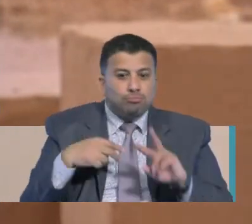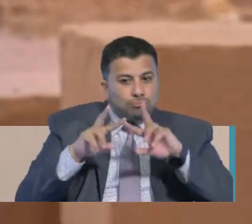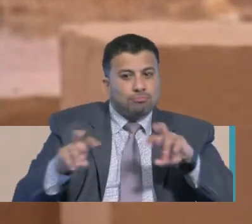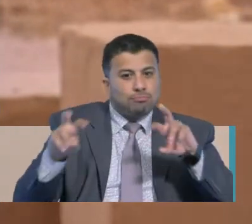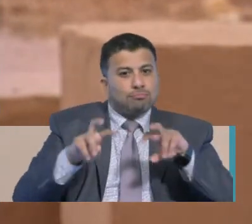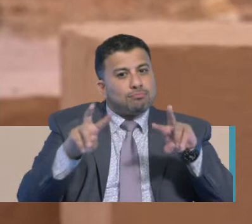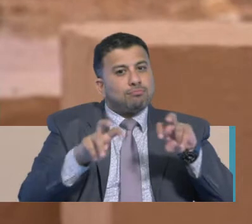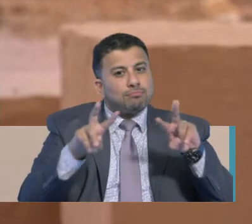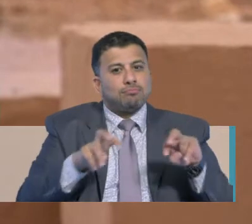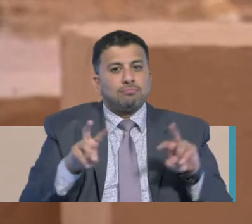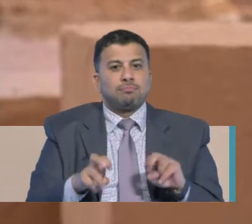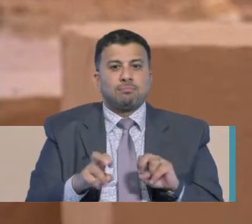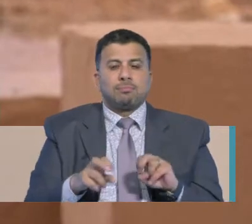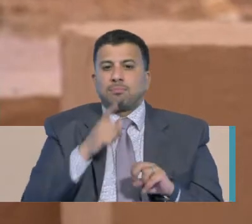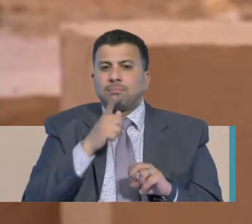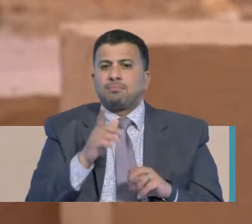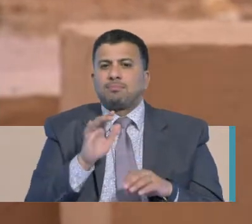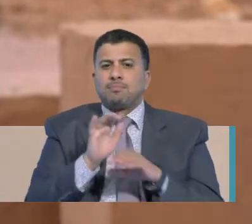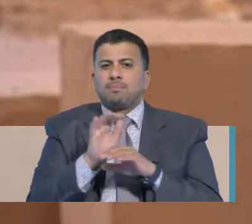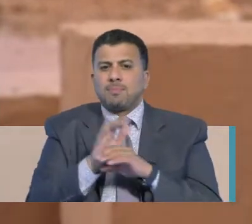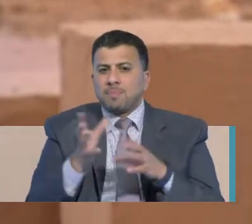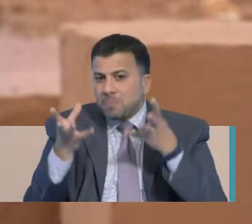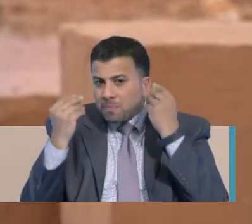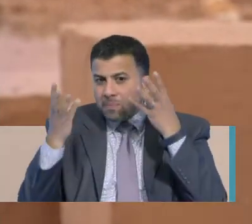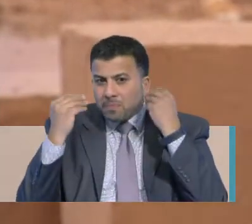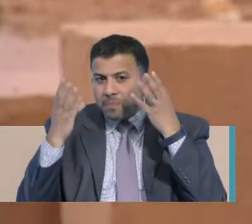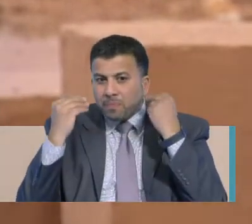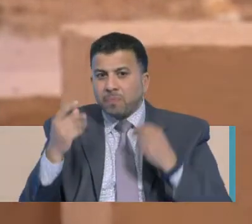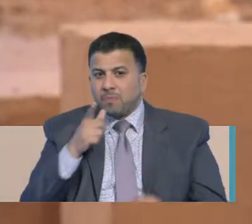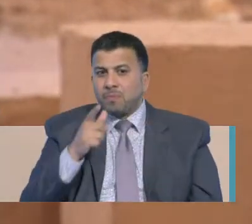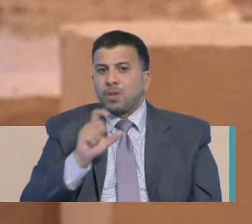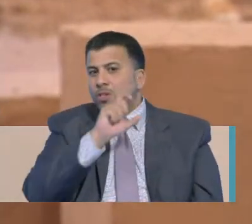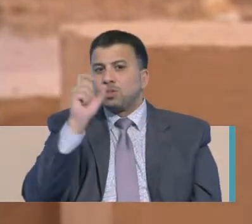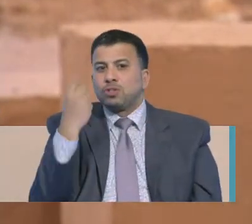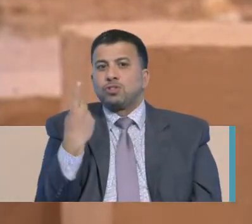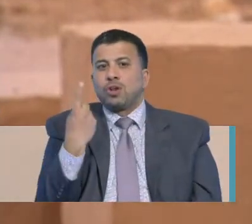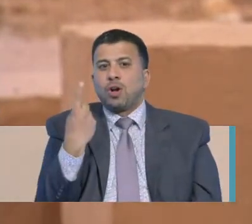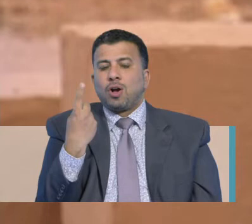عملية الدرس عشان تحفظ هذه الأشياء؟ قالوا شهر ونص.